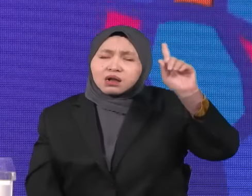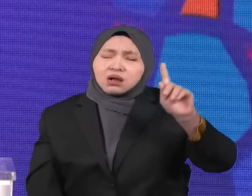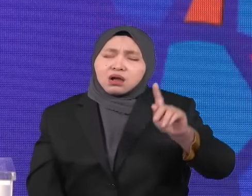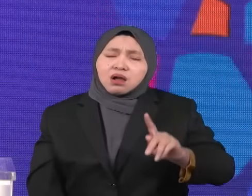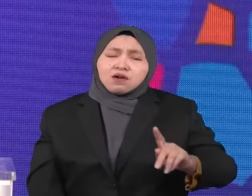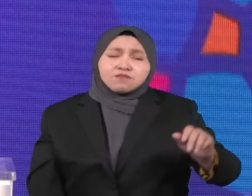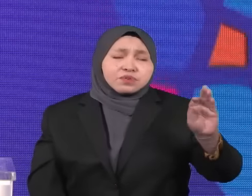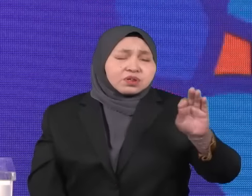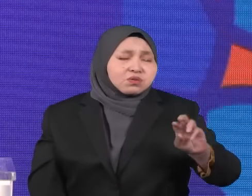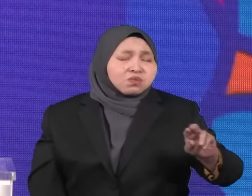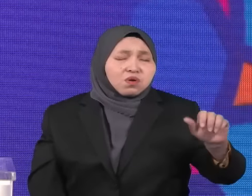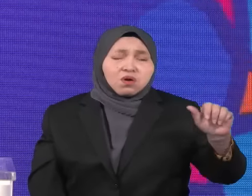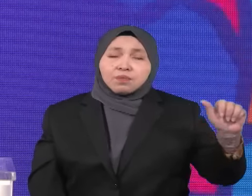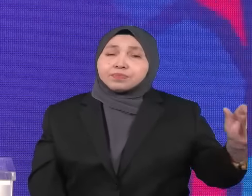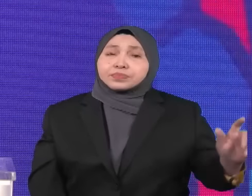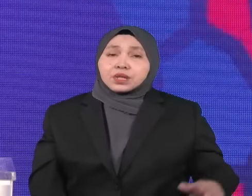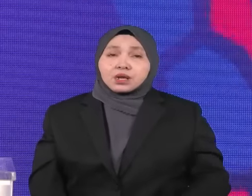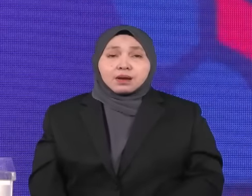kathira